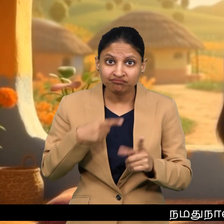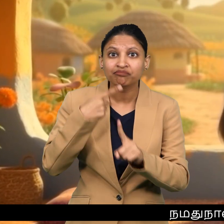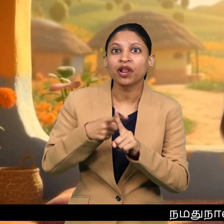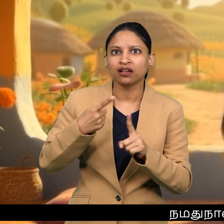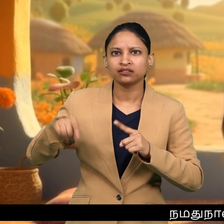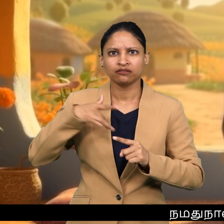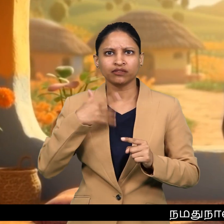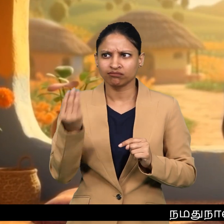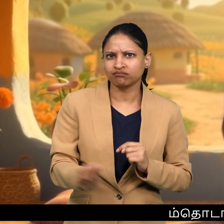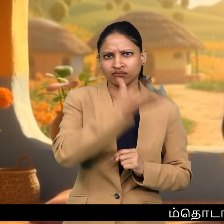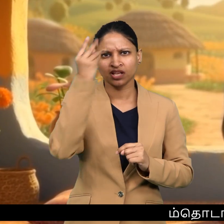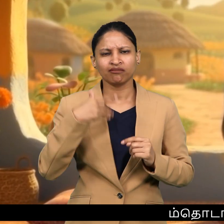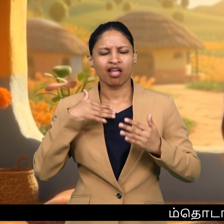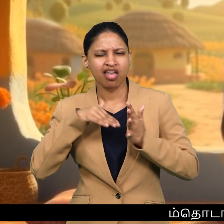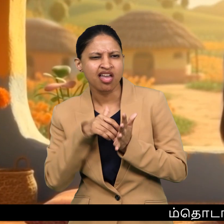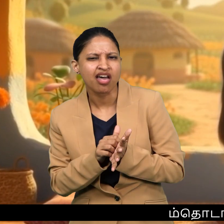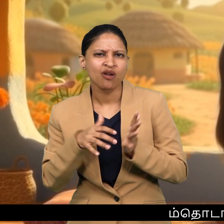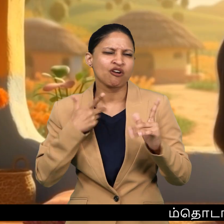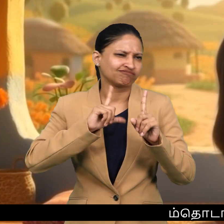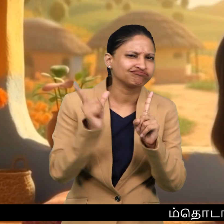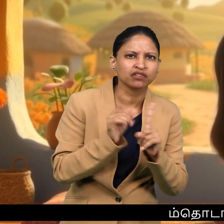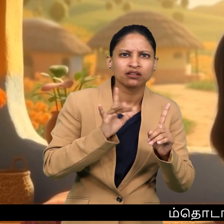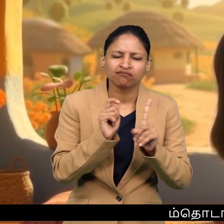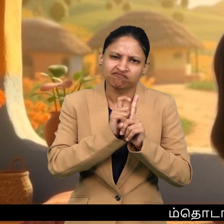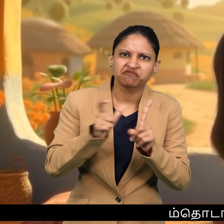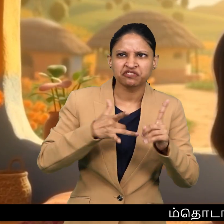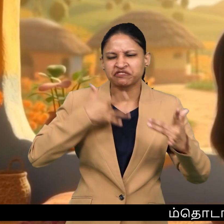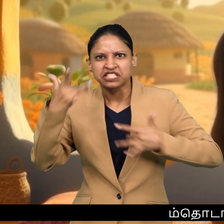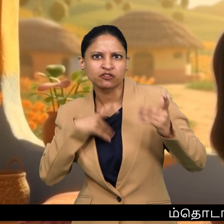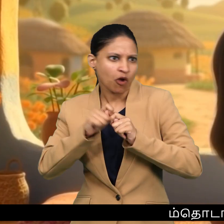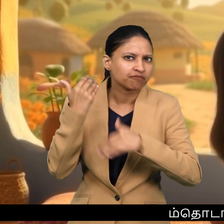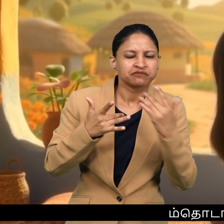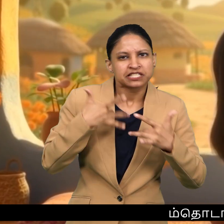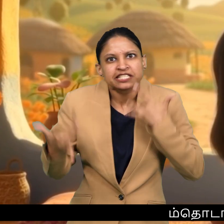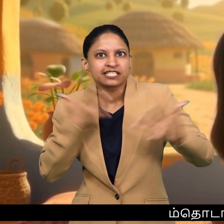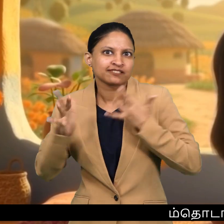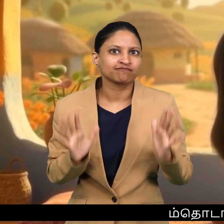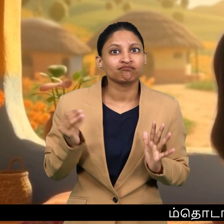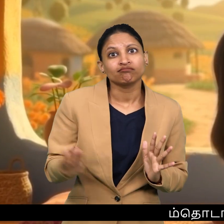நாளை ஆர்வத்துடனும் உற்சாகத்துடனும் தொடங்க வேண்டும்.